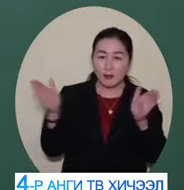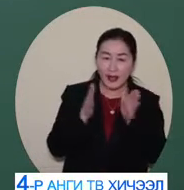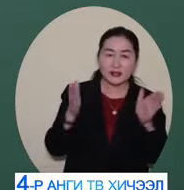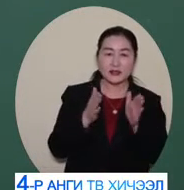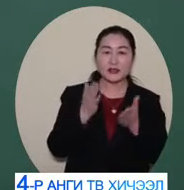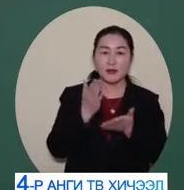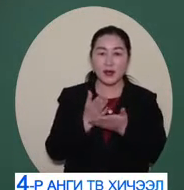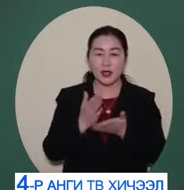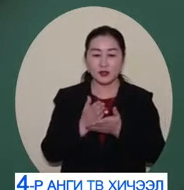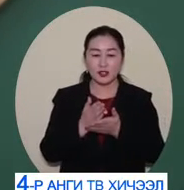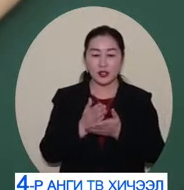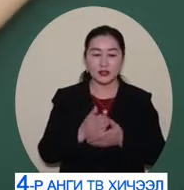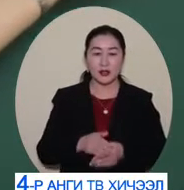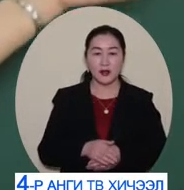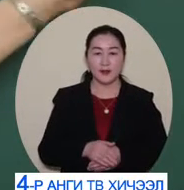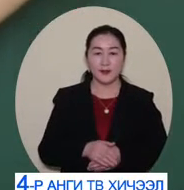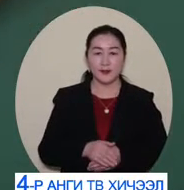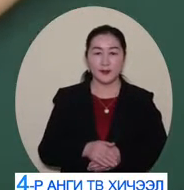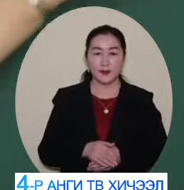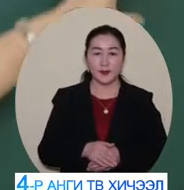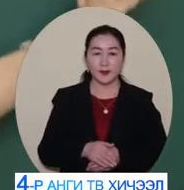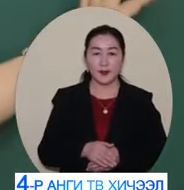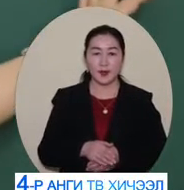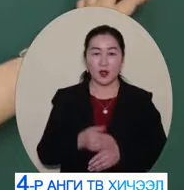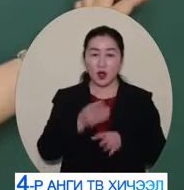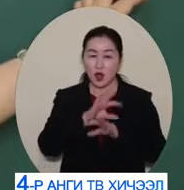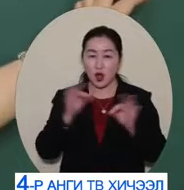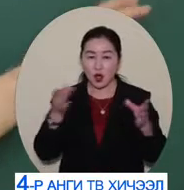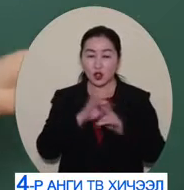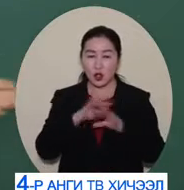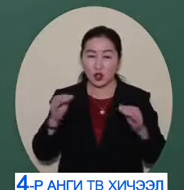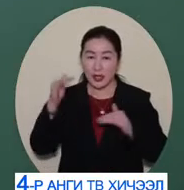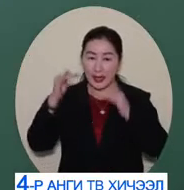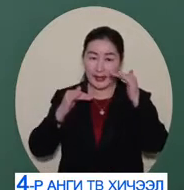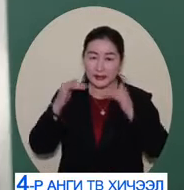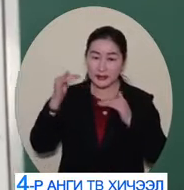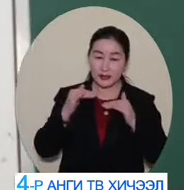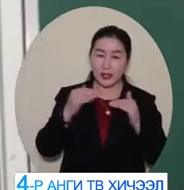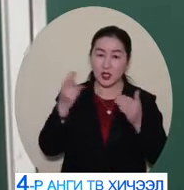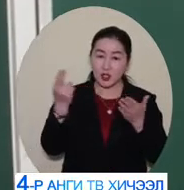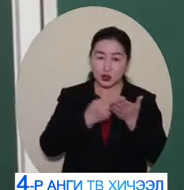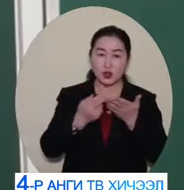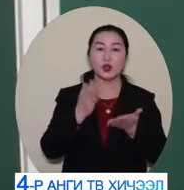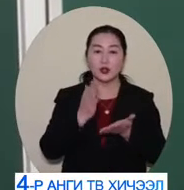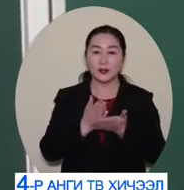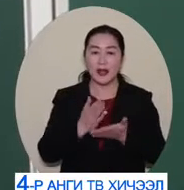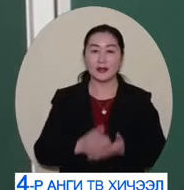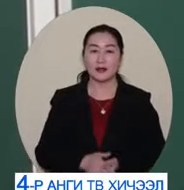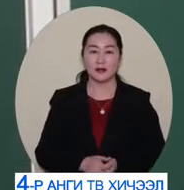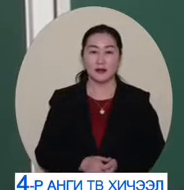Ажиглахаар дандаа өөр өөр тоонд өөр өөр хэмжээгээр багасгасан учраас ийм одоо